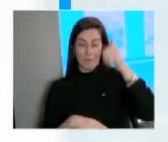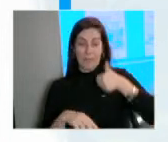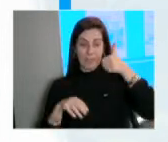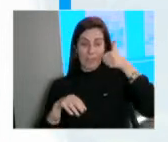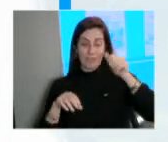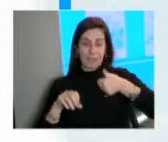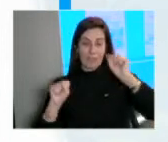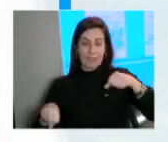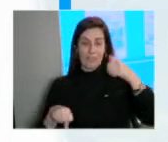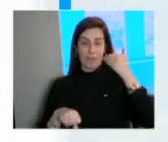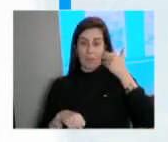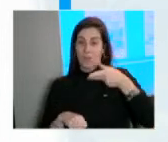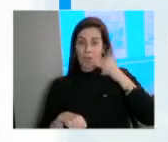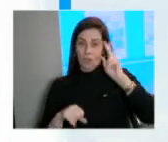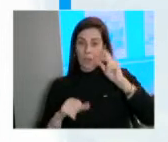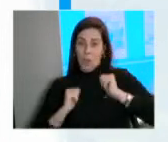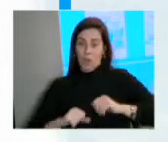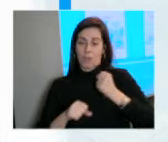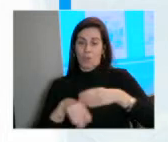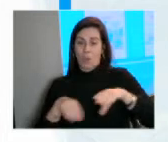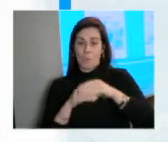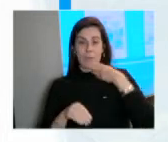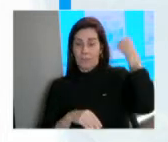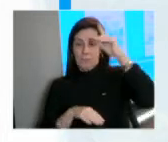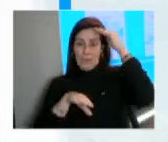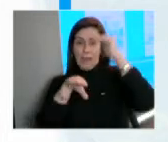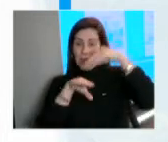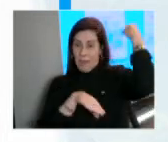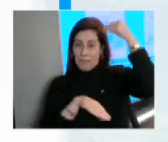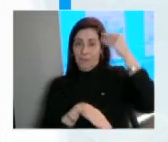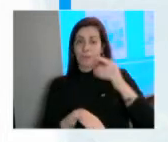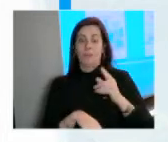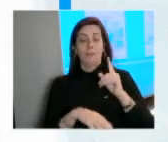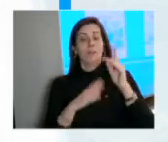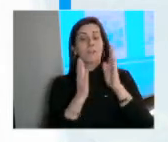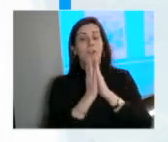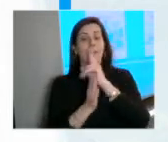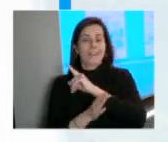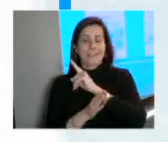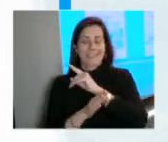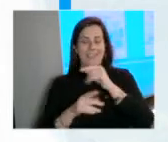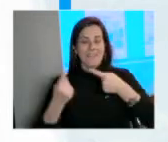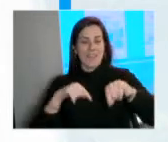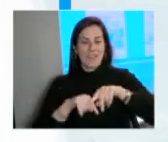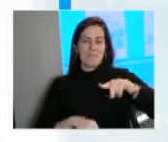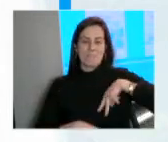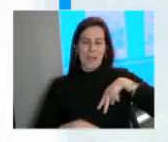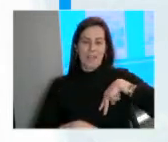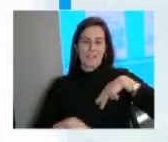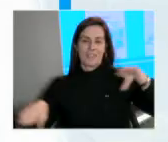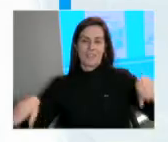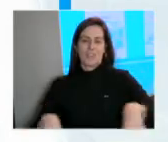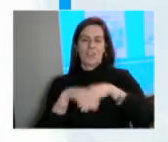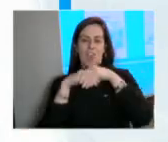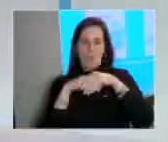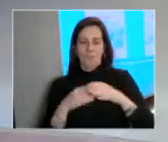נוח לעשות שלום בין ישראל לפלסטין, בלי לעדכן את הפלסטינים. נא לעדכן את ועדת פרס